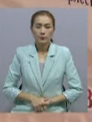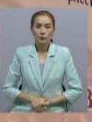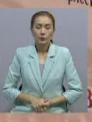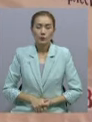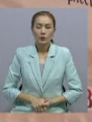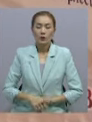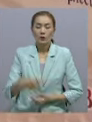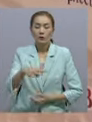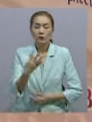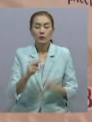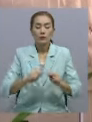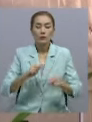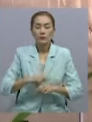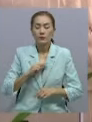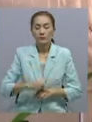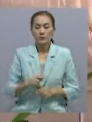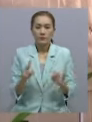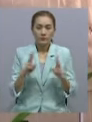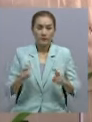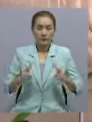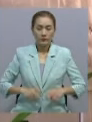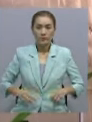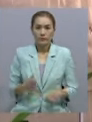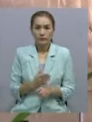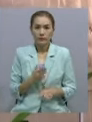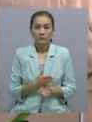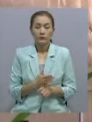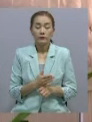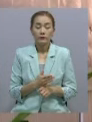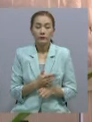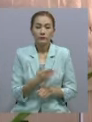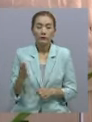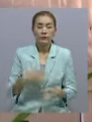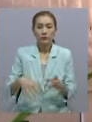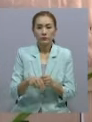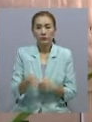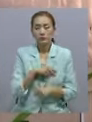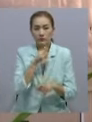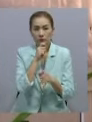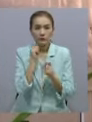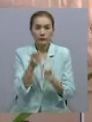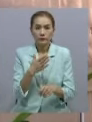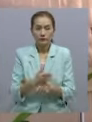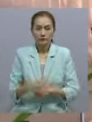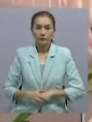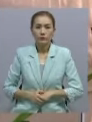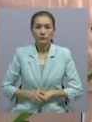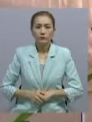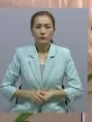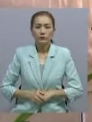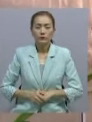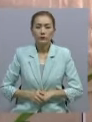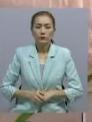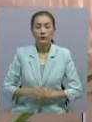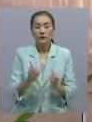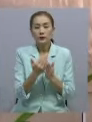34 мұғалімнің жұмысын талқылап, осы ағамыздың атындағы төсбелгіге лайықты деп тапты. Енді оның